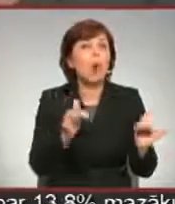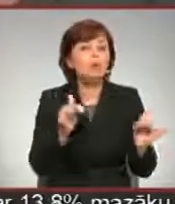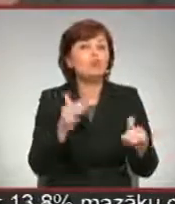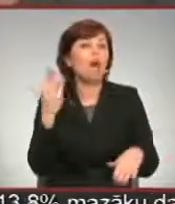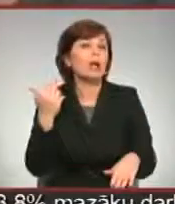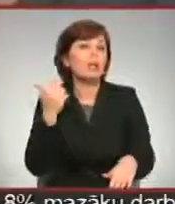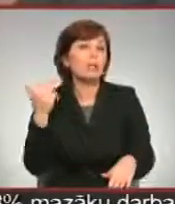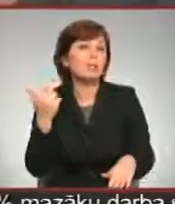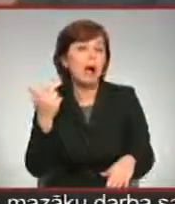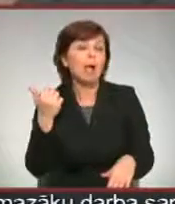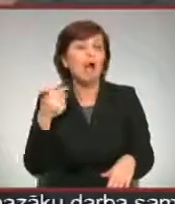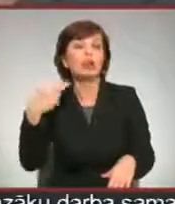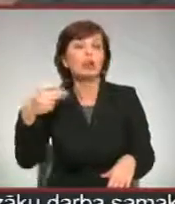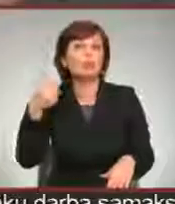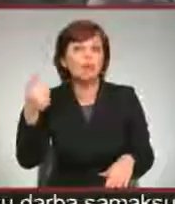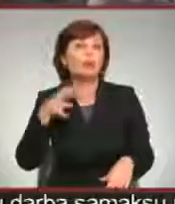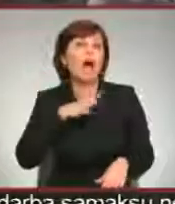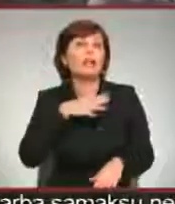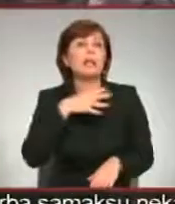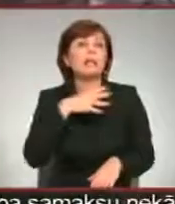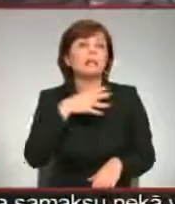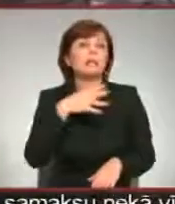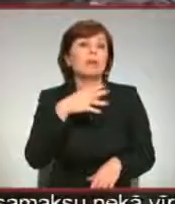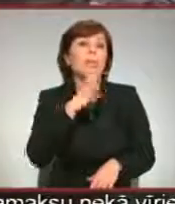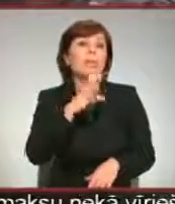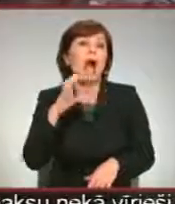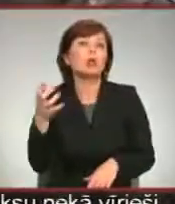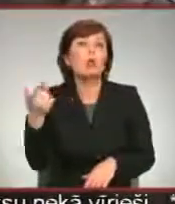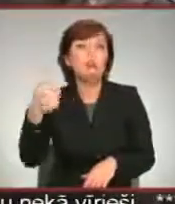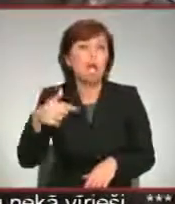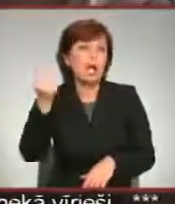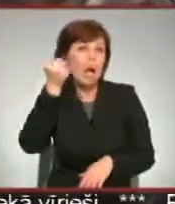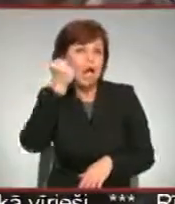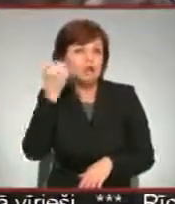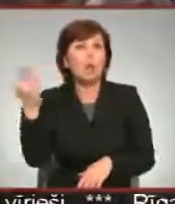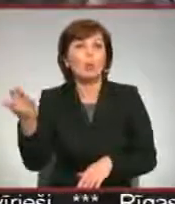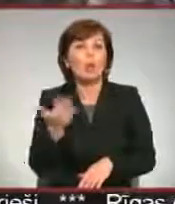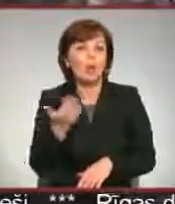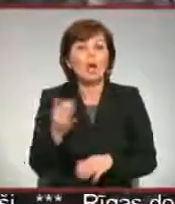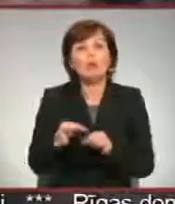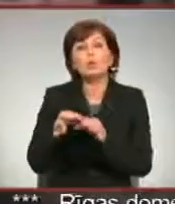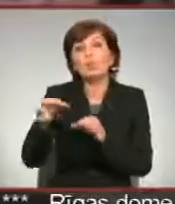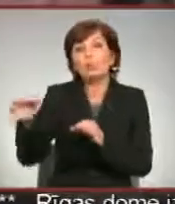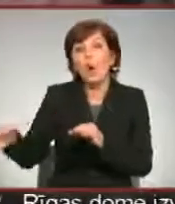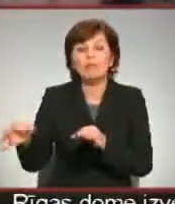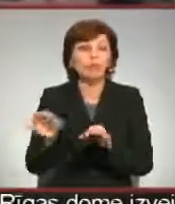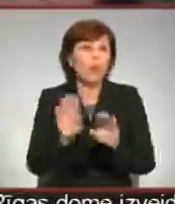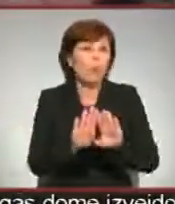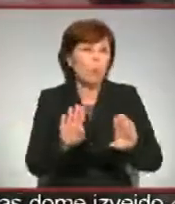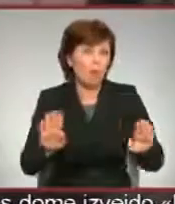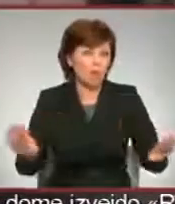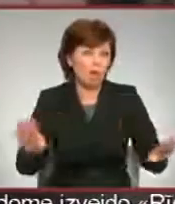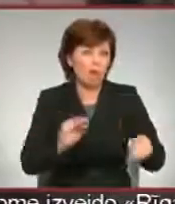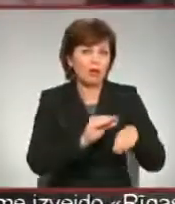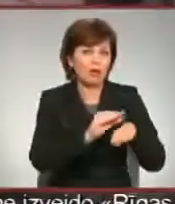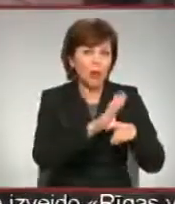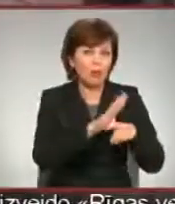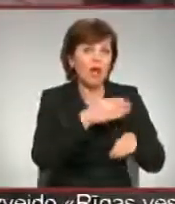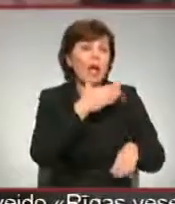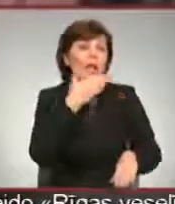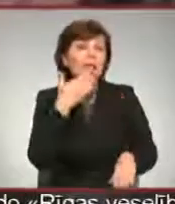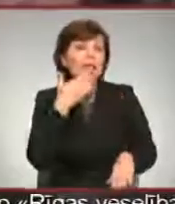20. 30. Gados, gan padomju laikos. Šīs atmiņas nonāks novada muzeja krājumā. Tad tur tai dienvidu pusē tur bija